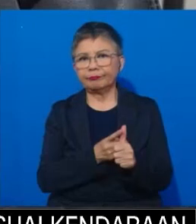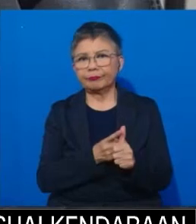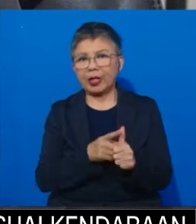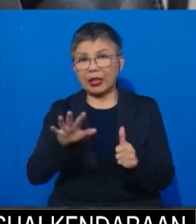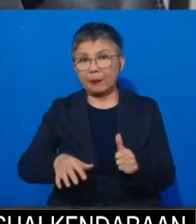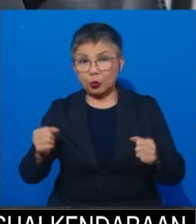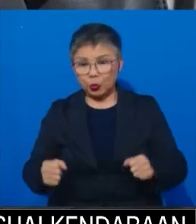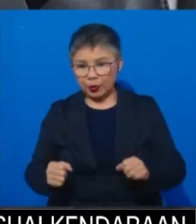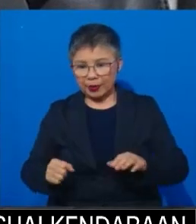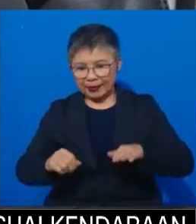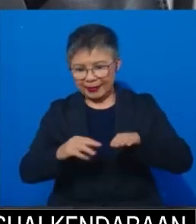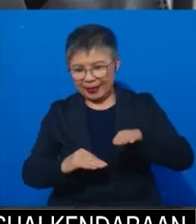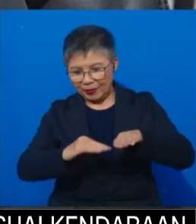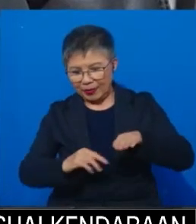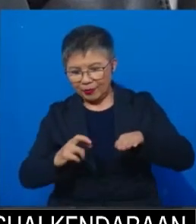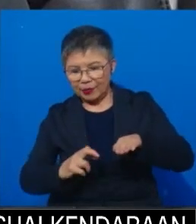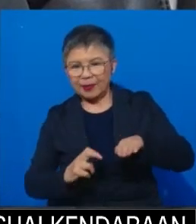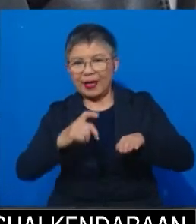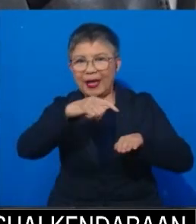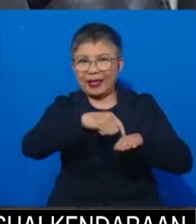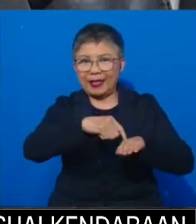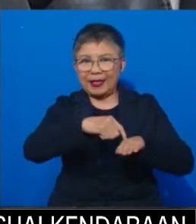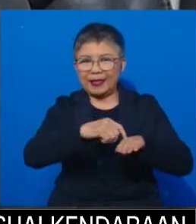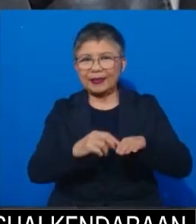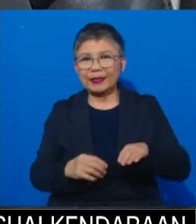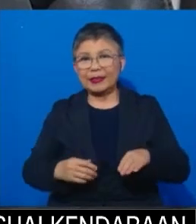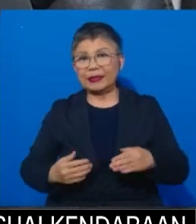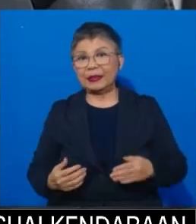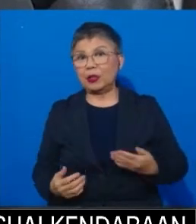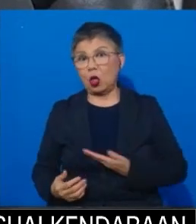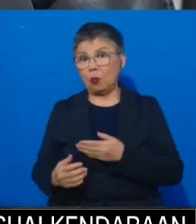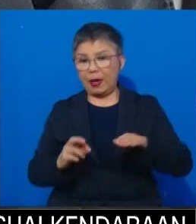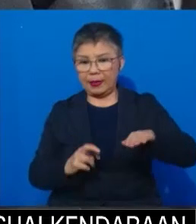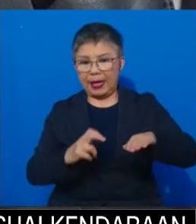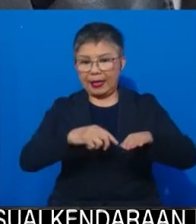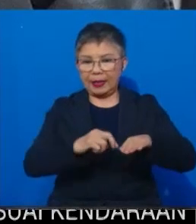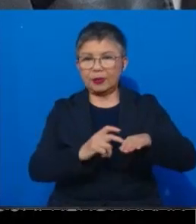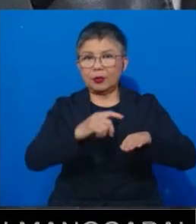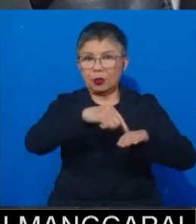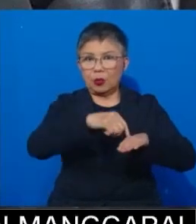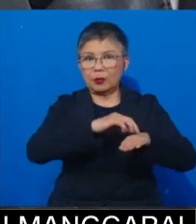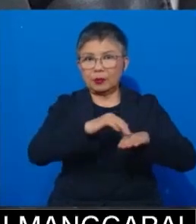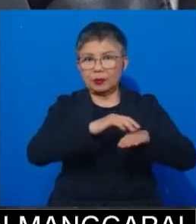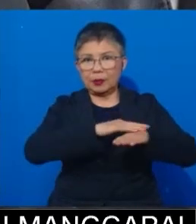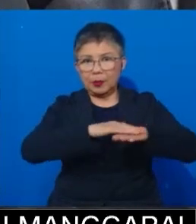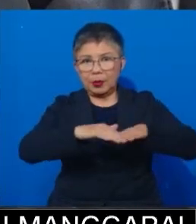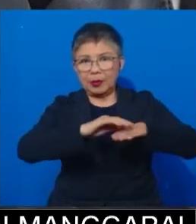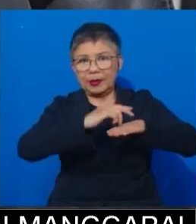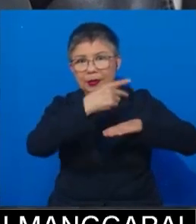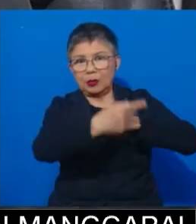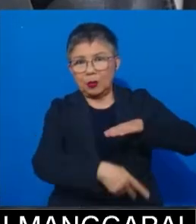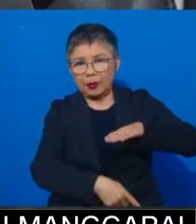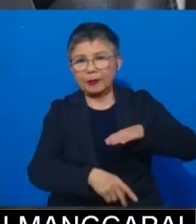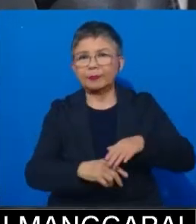tempat duduk yang mana digunakan untuk yang bersangkutan memanjat dan melompat.